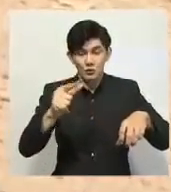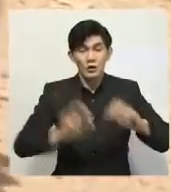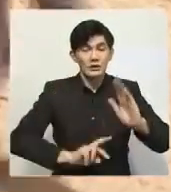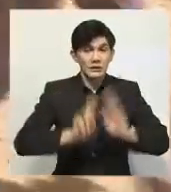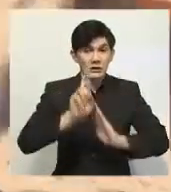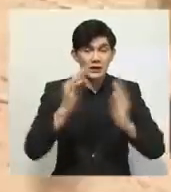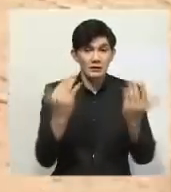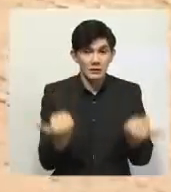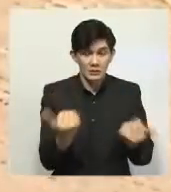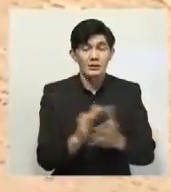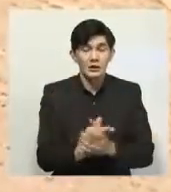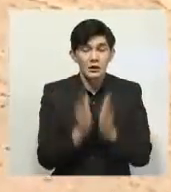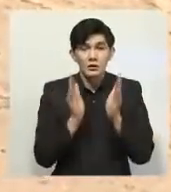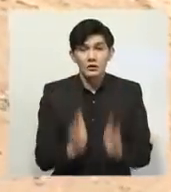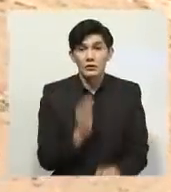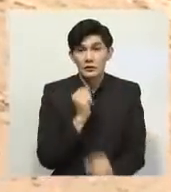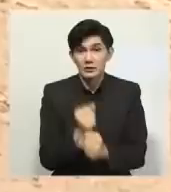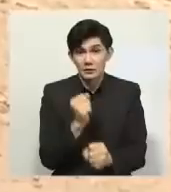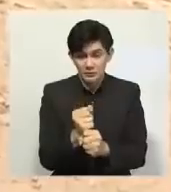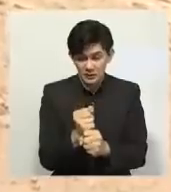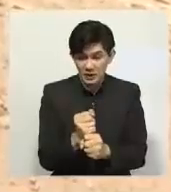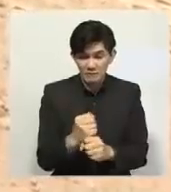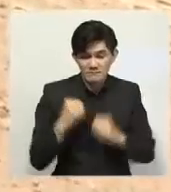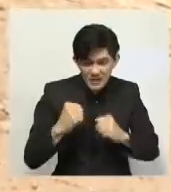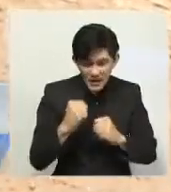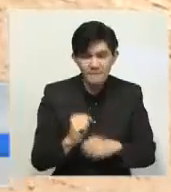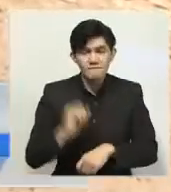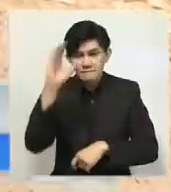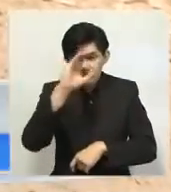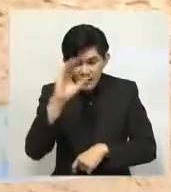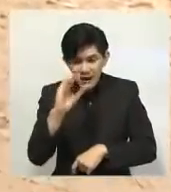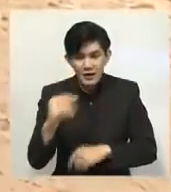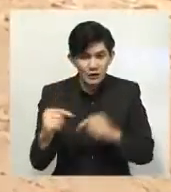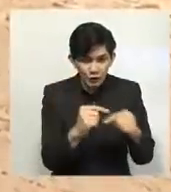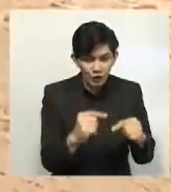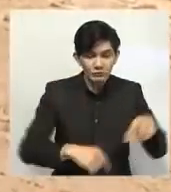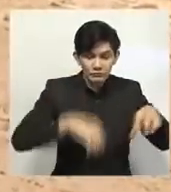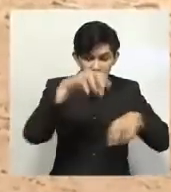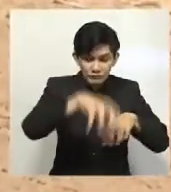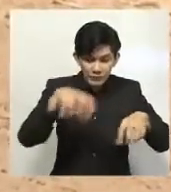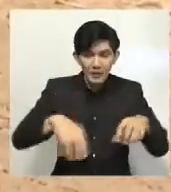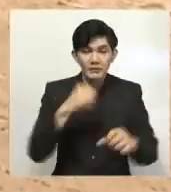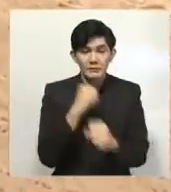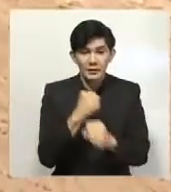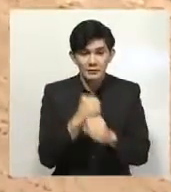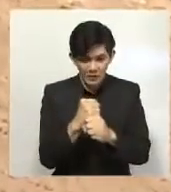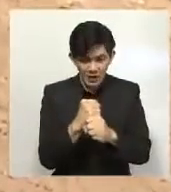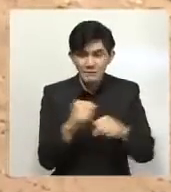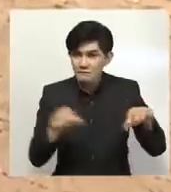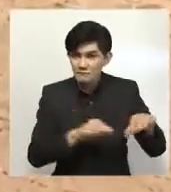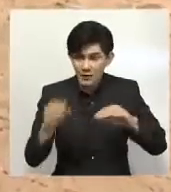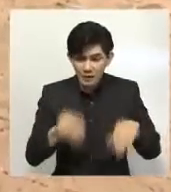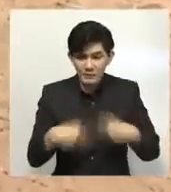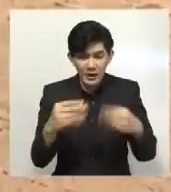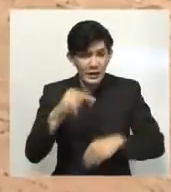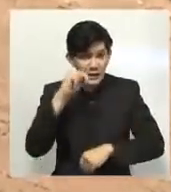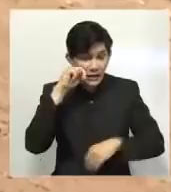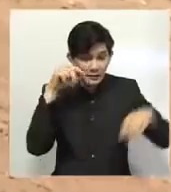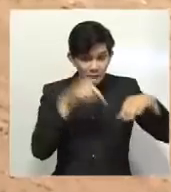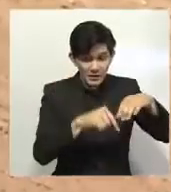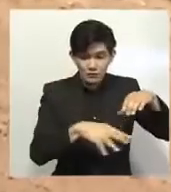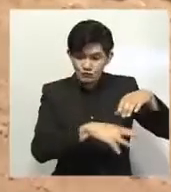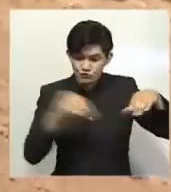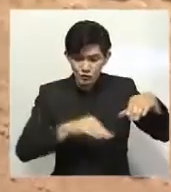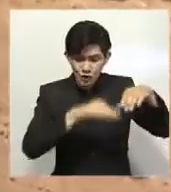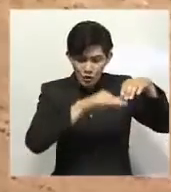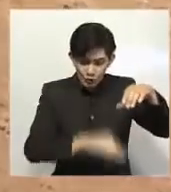ายนะครับล่าสุดขณะนี้เจ้าหน้าที่ก็ยังไม่ลดความพยายามนะครับทุกหน่วยงานยังคงเดินหน้าที่จะทำให้ระดับน้ำภายในถ้ำนั้น